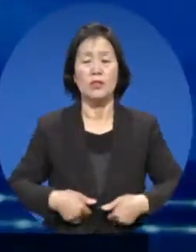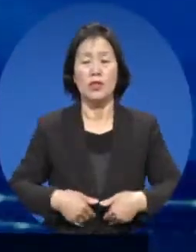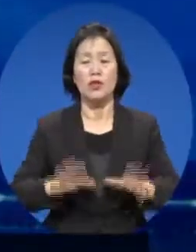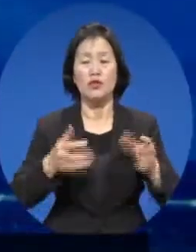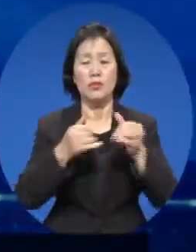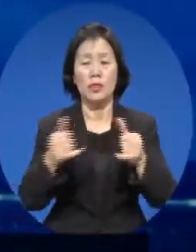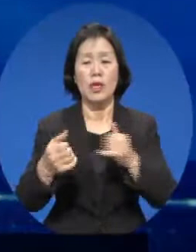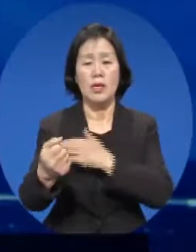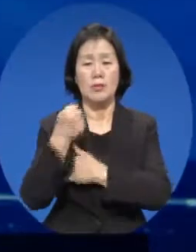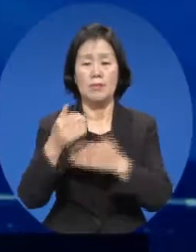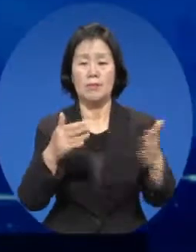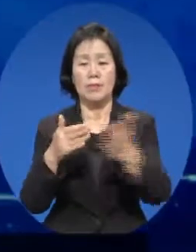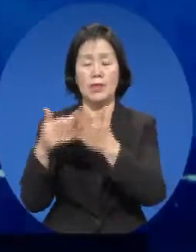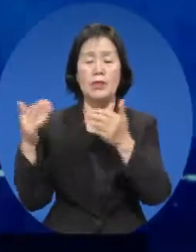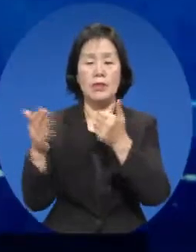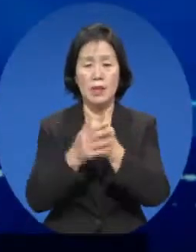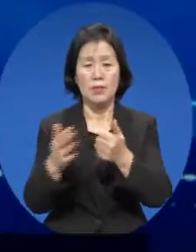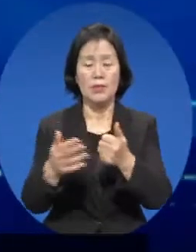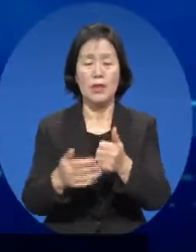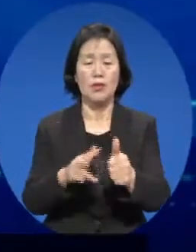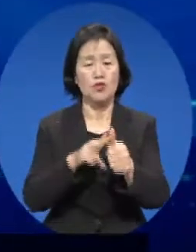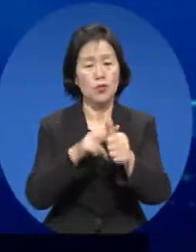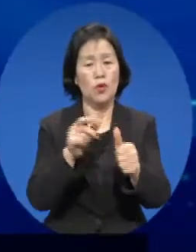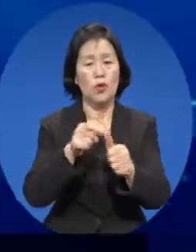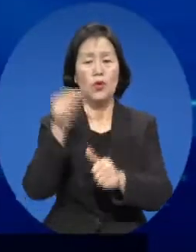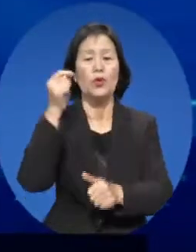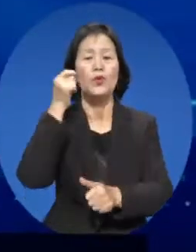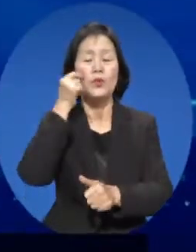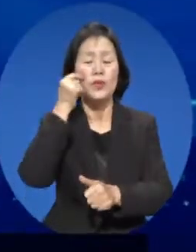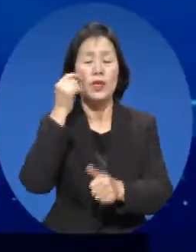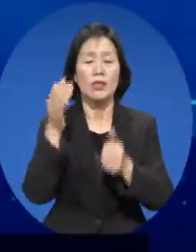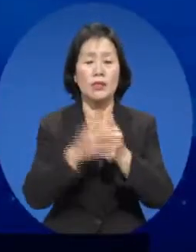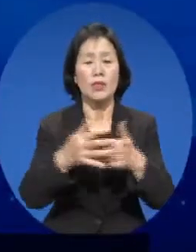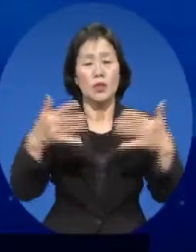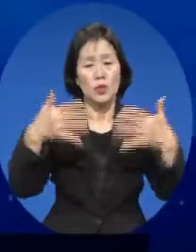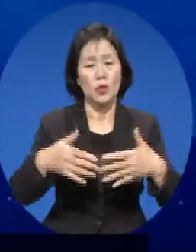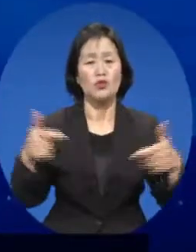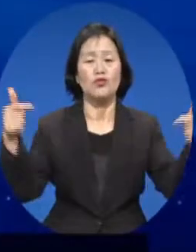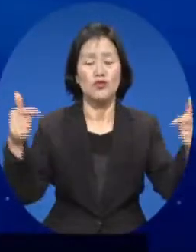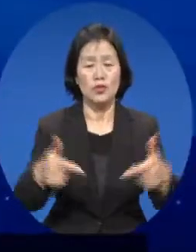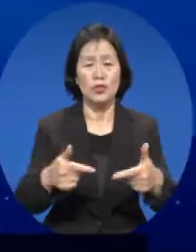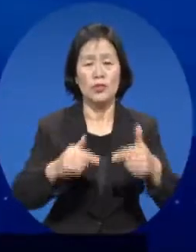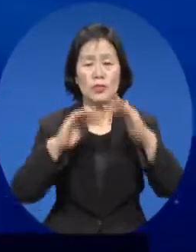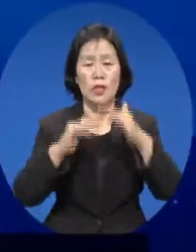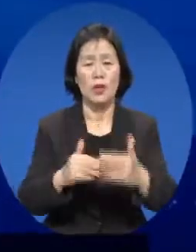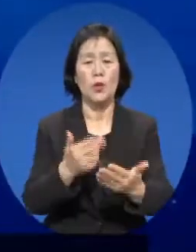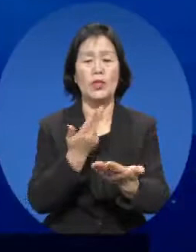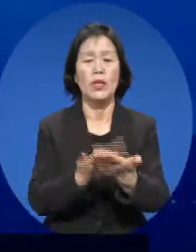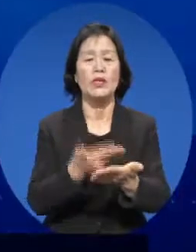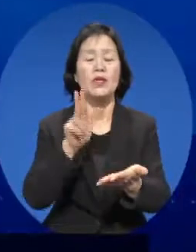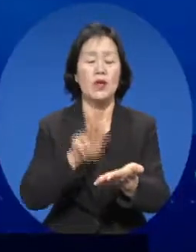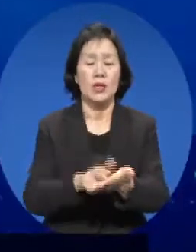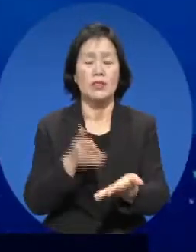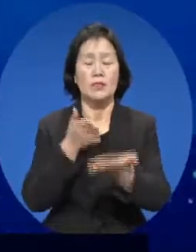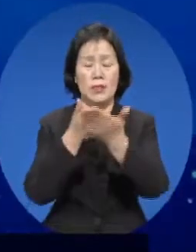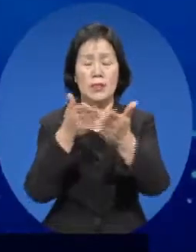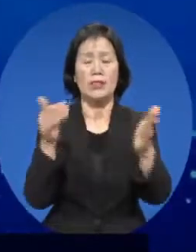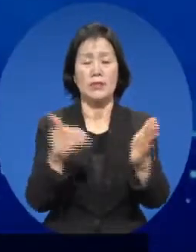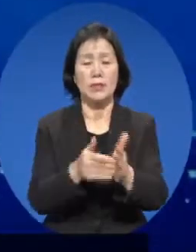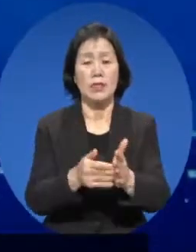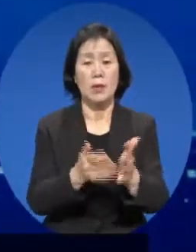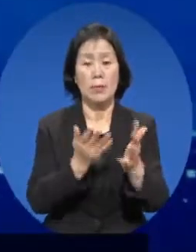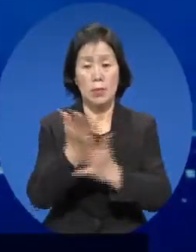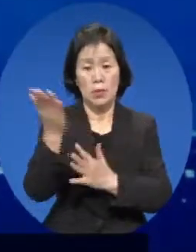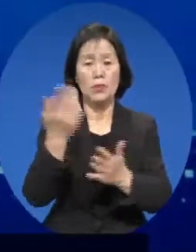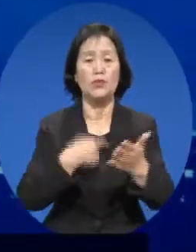후보를 내지 못하고 있었죠 예 민주당이 이 같은 조건의 좀 완화하는 내용의 개정안을 지금 발이 를 하는 상태입니다 이것이 통과